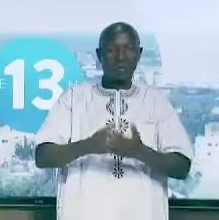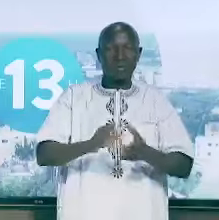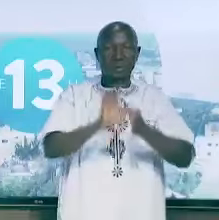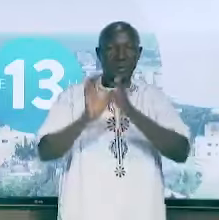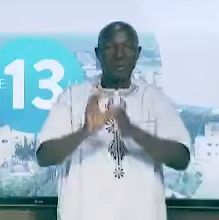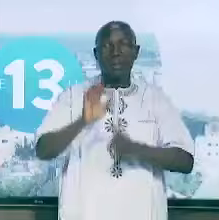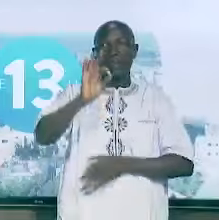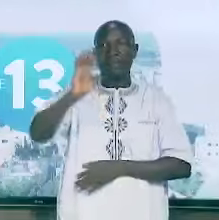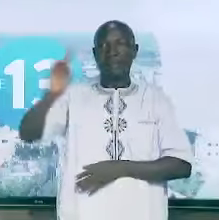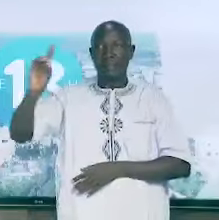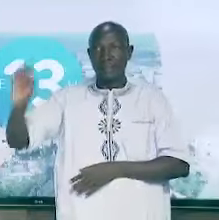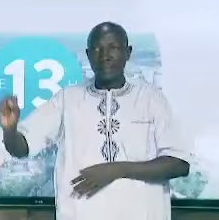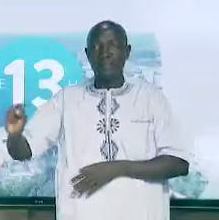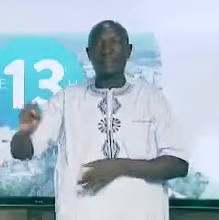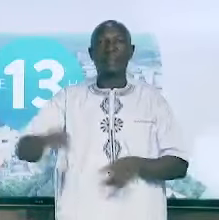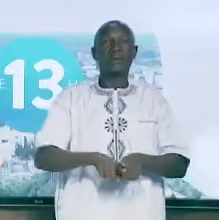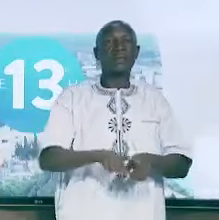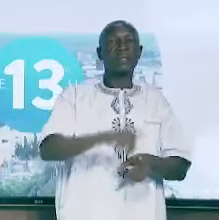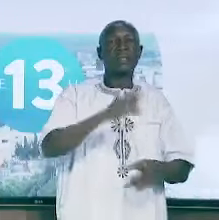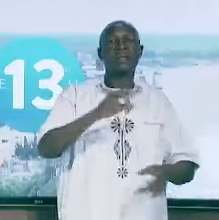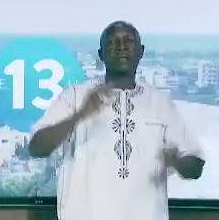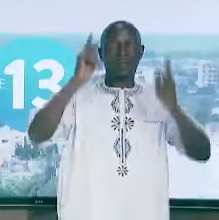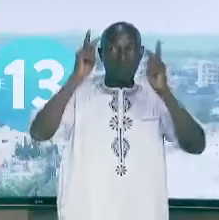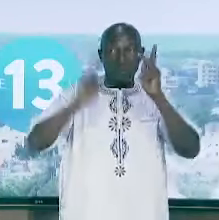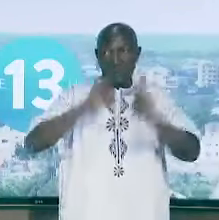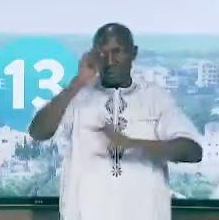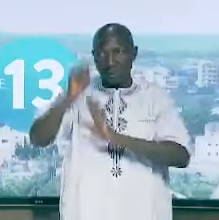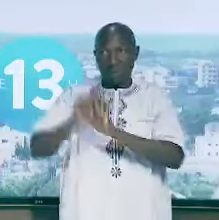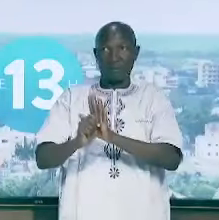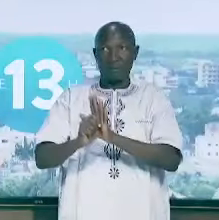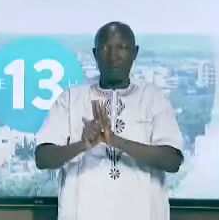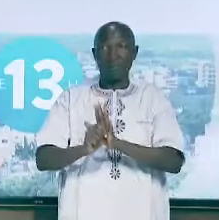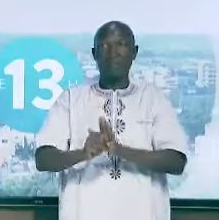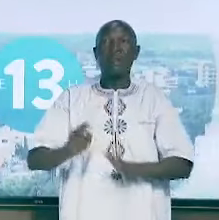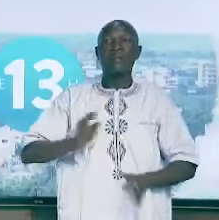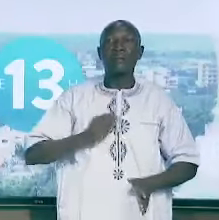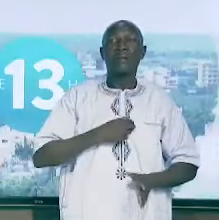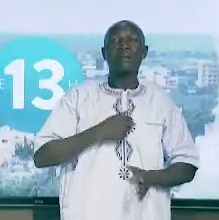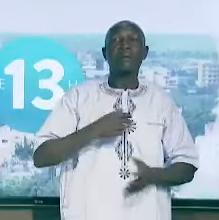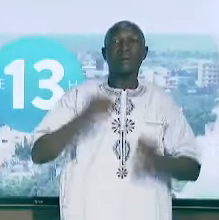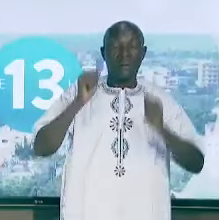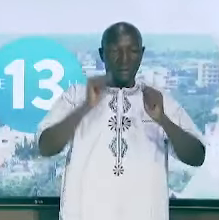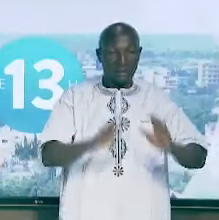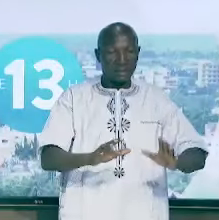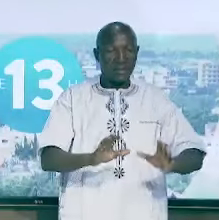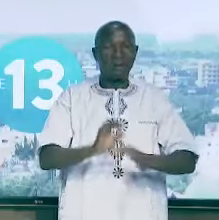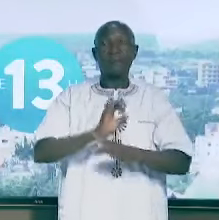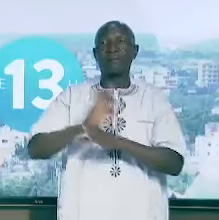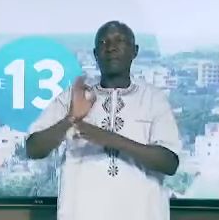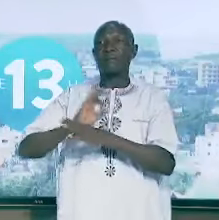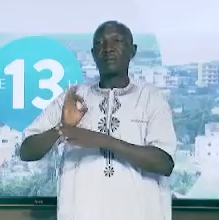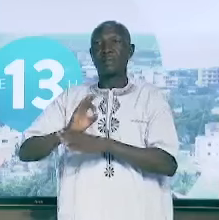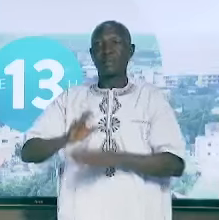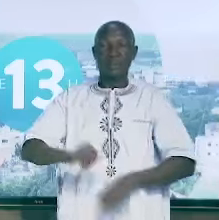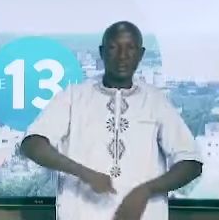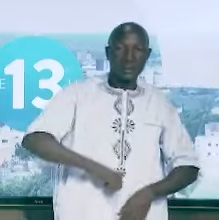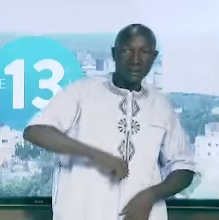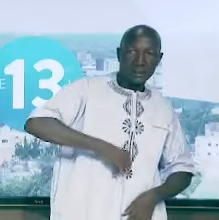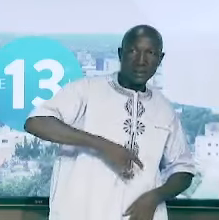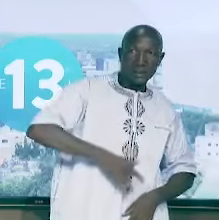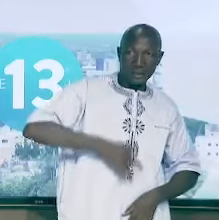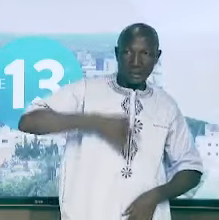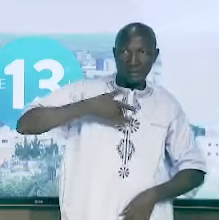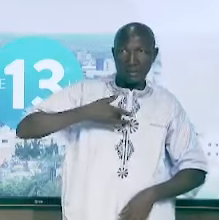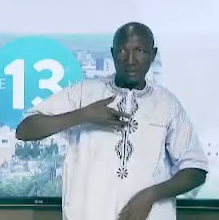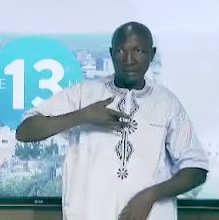et de sécurité et les civils. Et nous allons nous laisser former. Nous allons nous laisser sensibiliser, nous allons